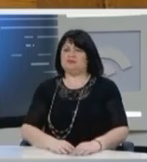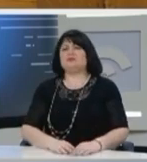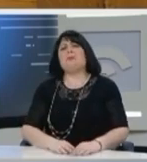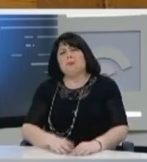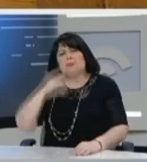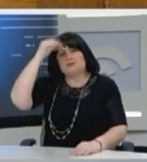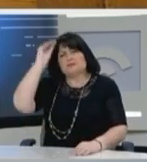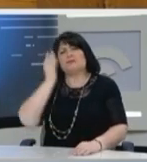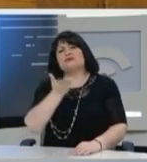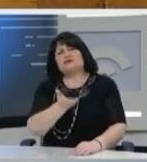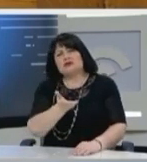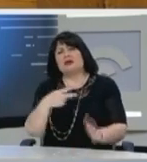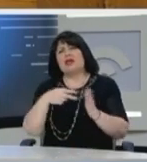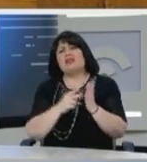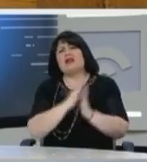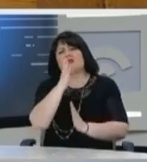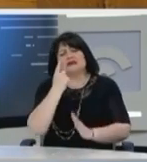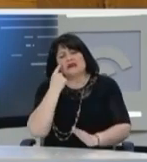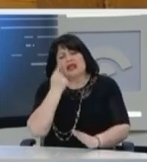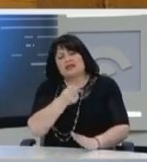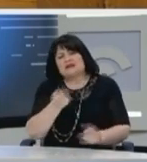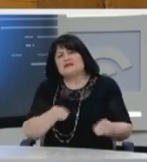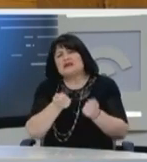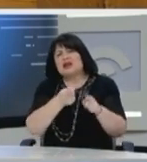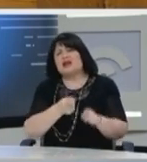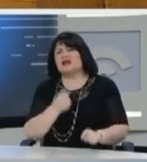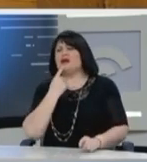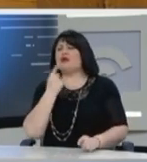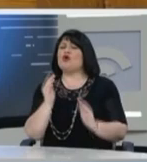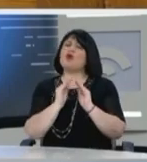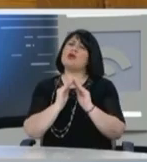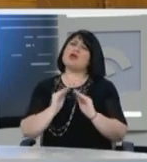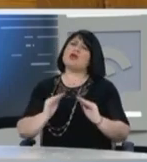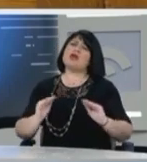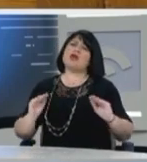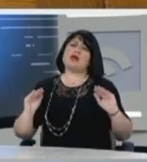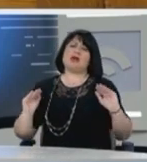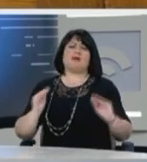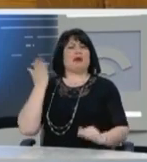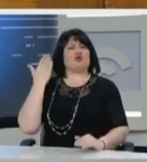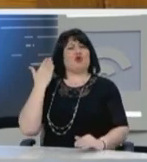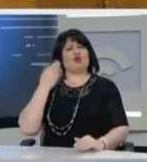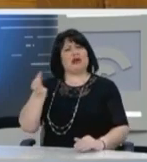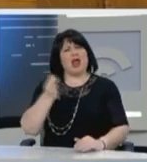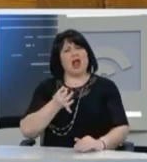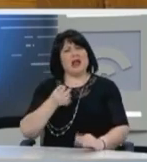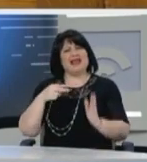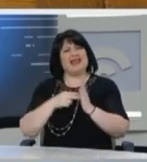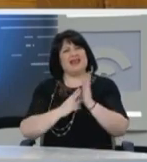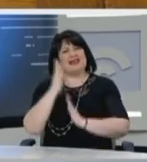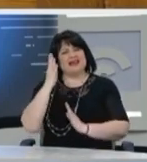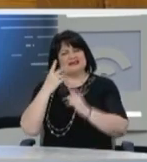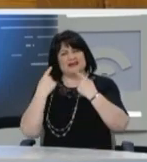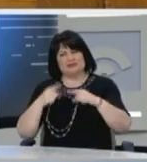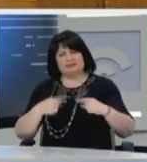το Τζίπρα το 14 και αν εγώ λέω πολύ ηρεμότερα πράγματα από ό,τι έλεγε εκείνος το